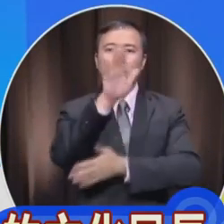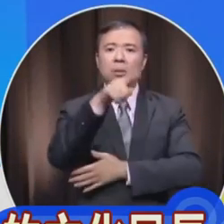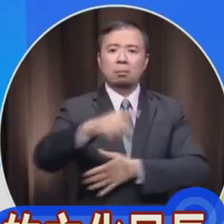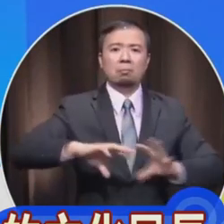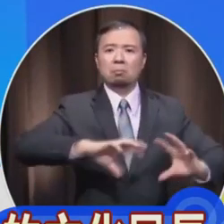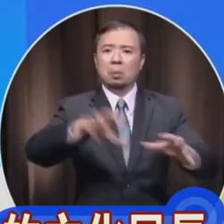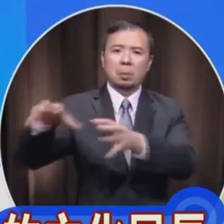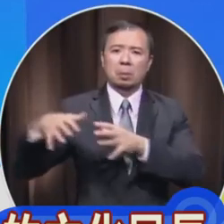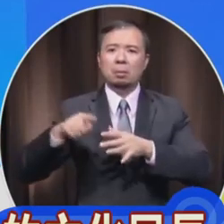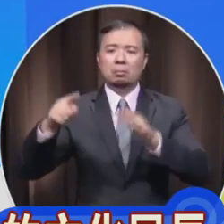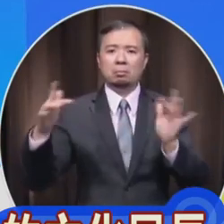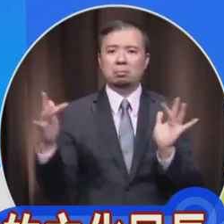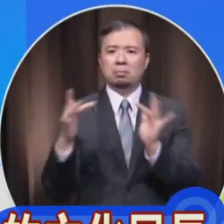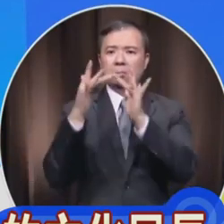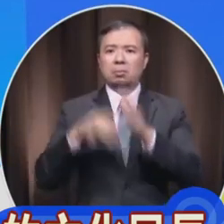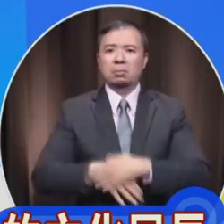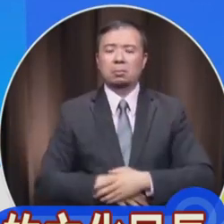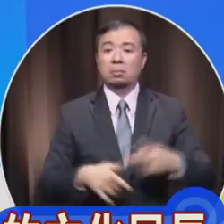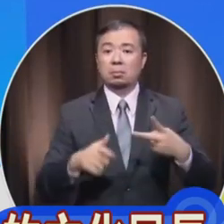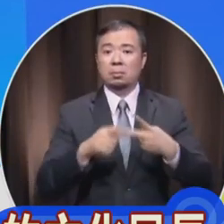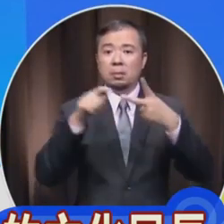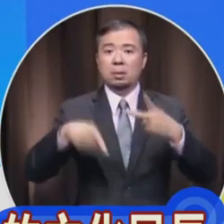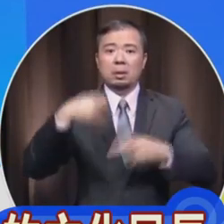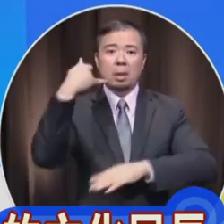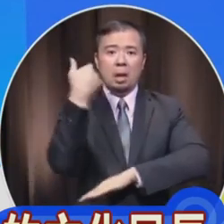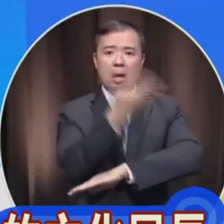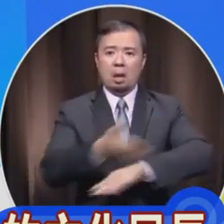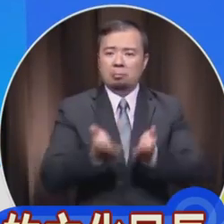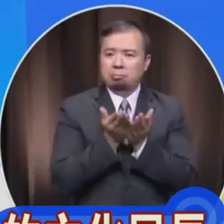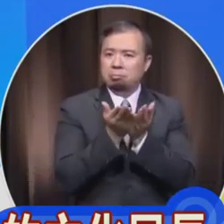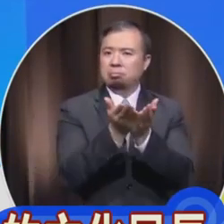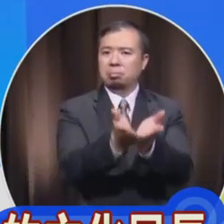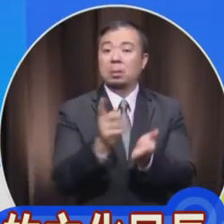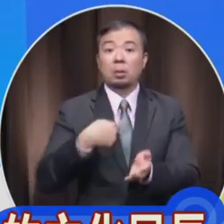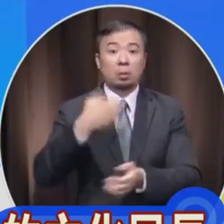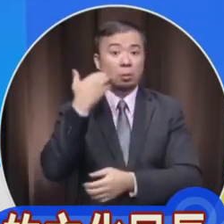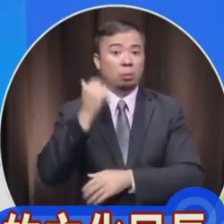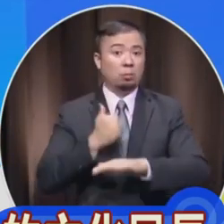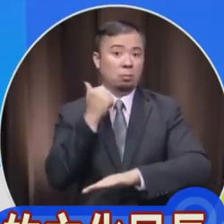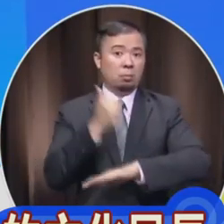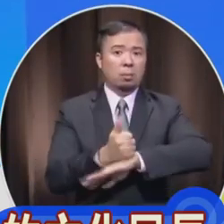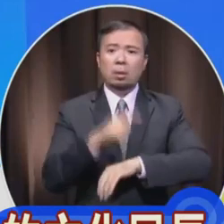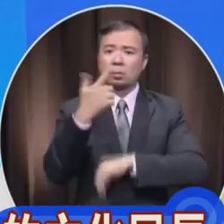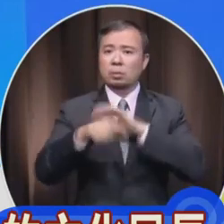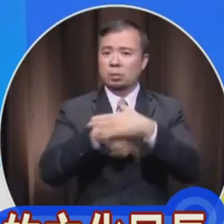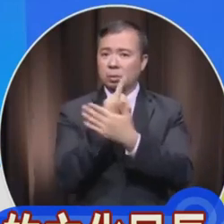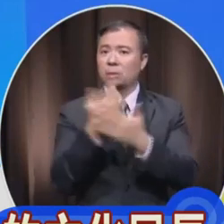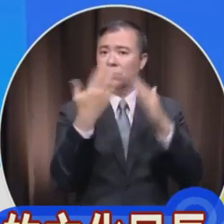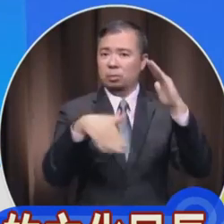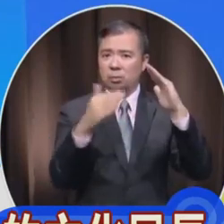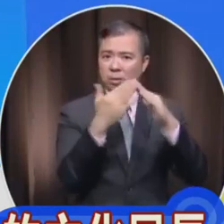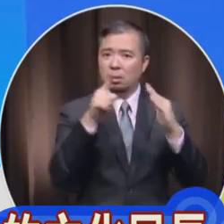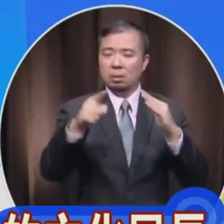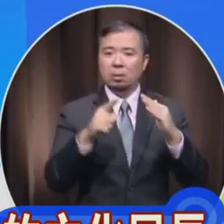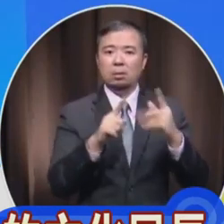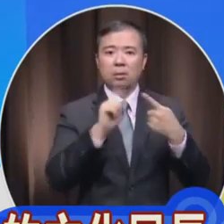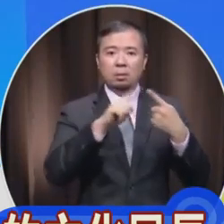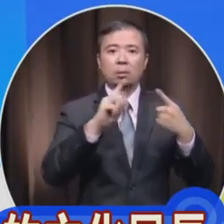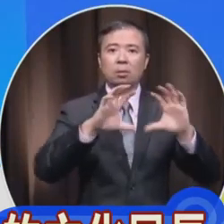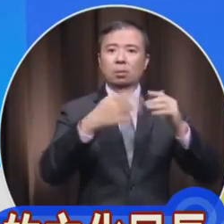洋。我希望在高雄未来如果当高雄市市长，不是光在学校要中英文双语教